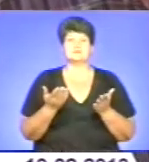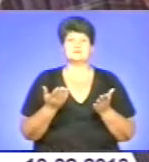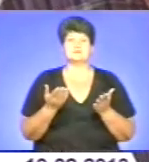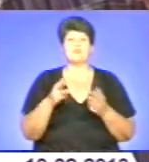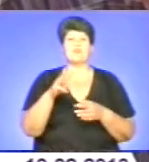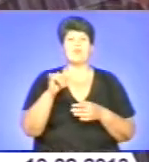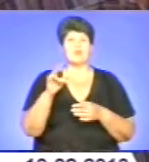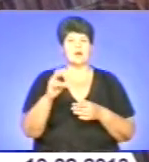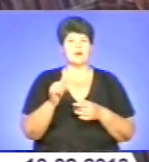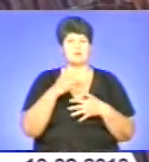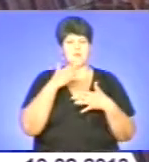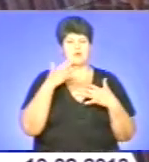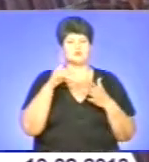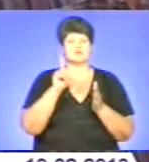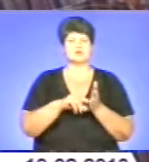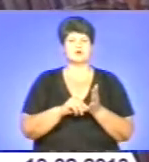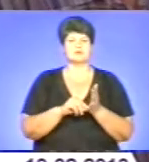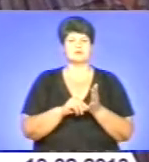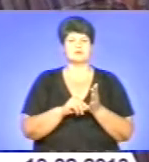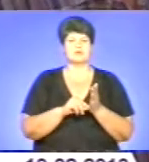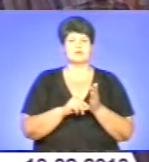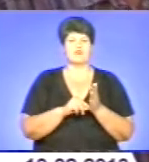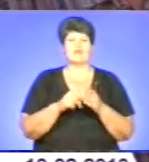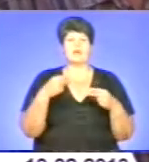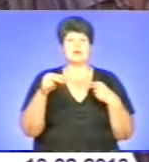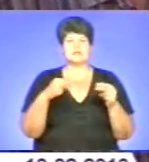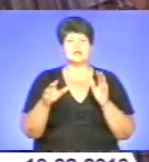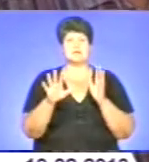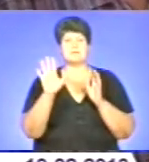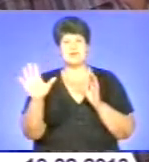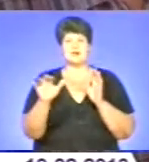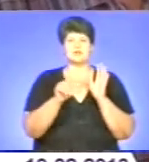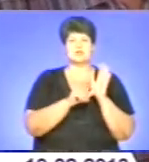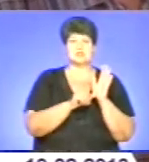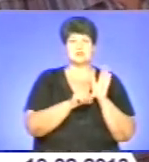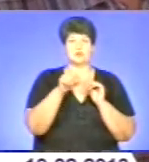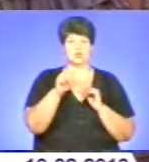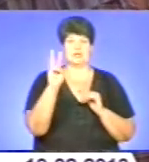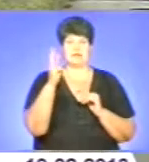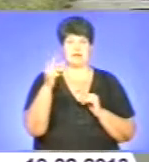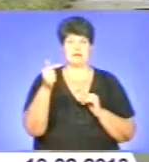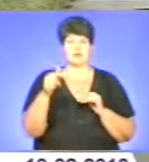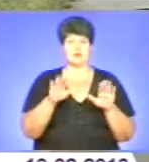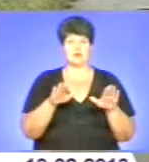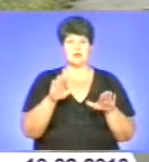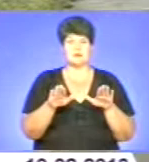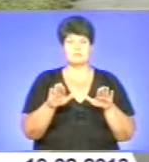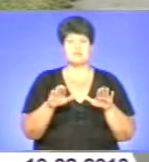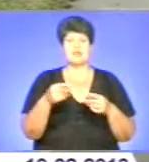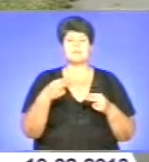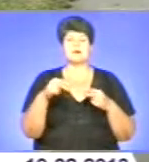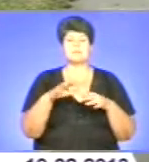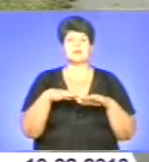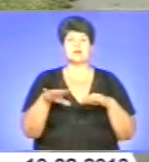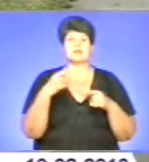мука набагато дешевша якщо магазин 56 то то тут тут 3 грн кгра на Майдані мистецтв